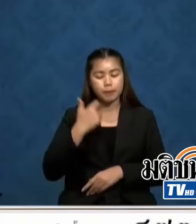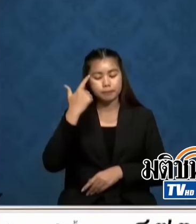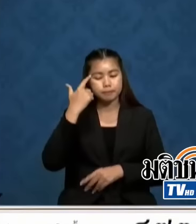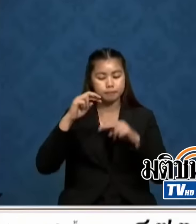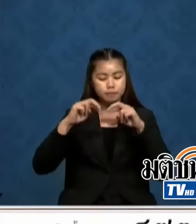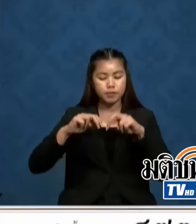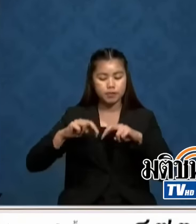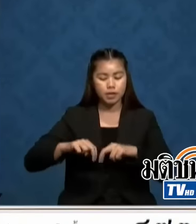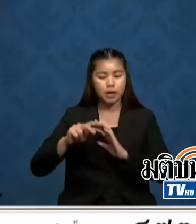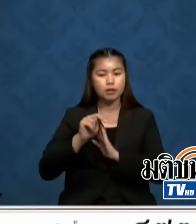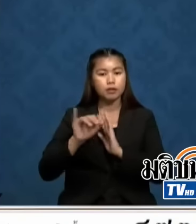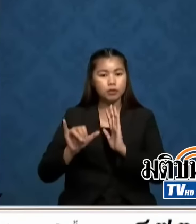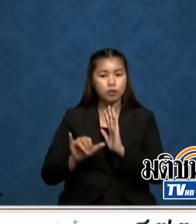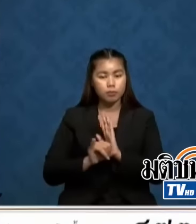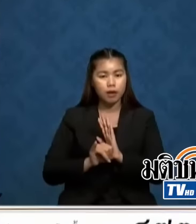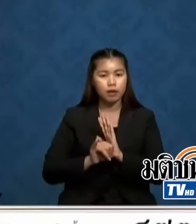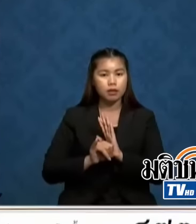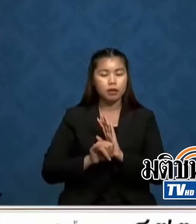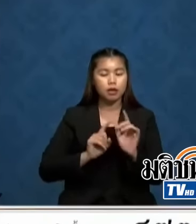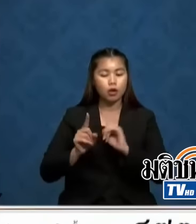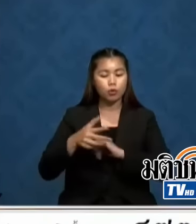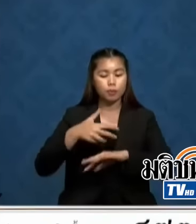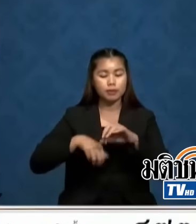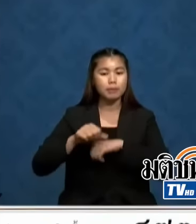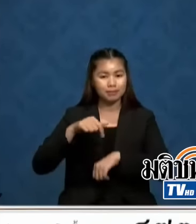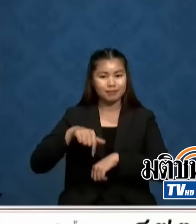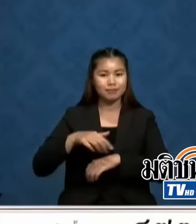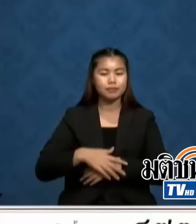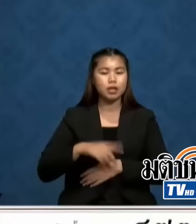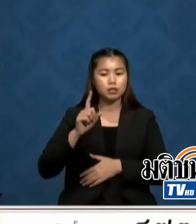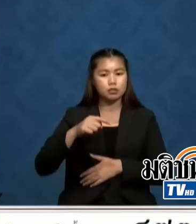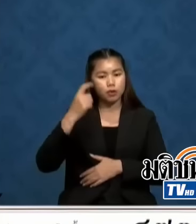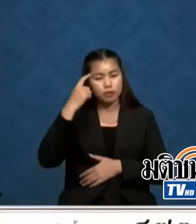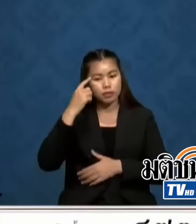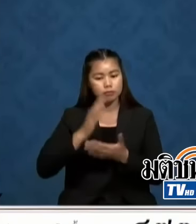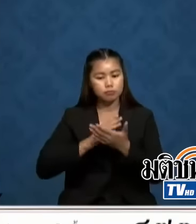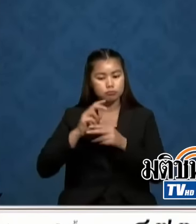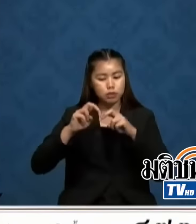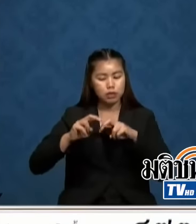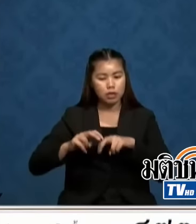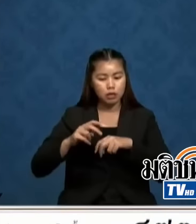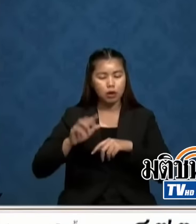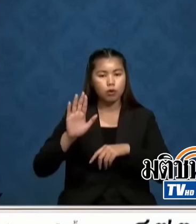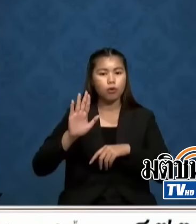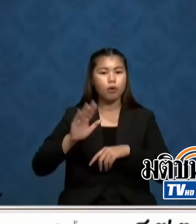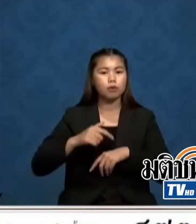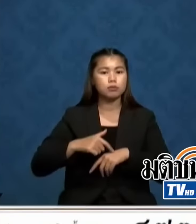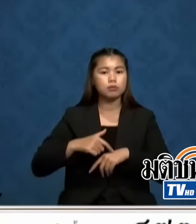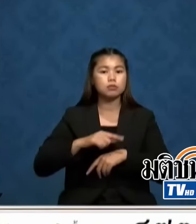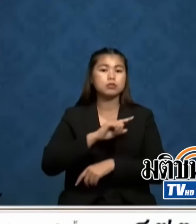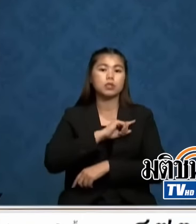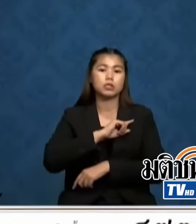ระดับนโยบายแปลงไปสู่การปฏิบัติต้องผ่านการพิจารณาของคณะกรรมการ